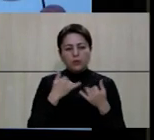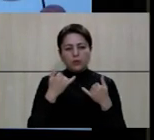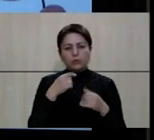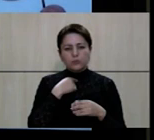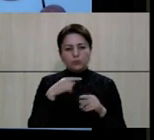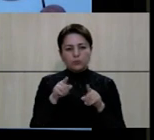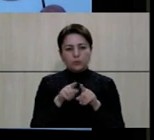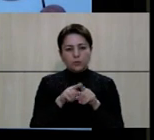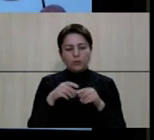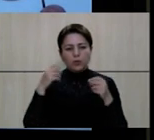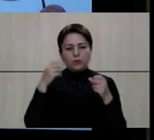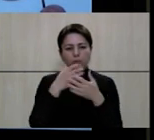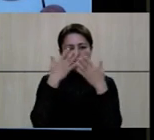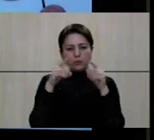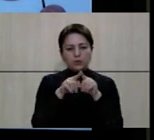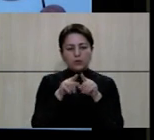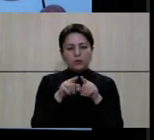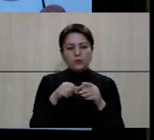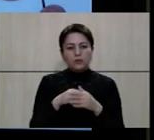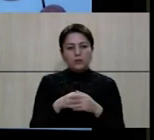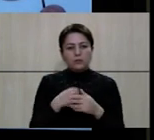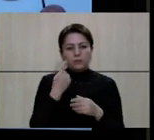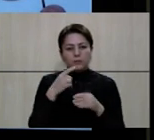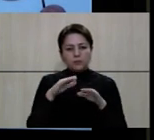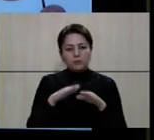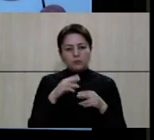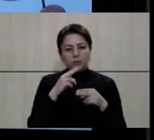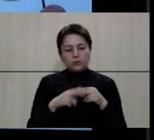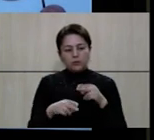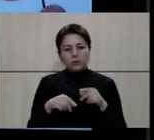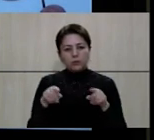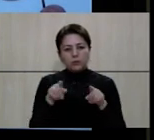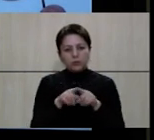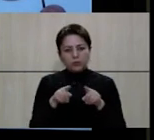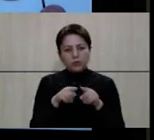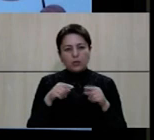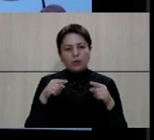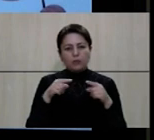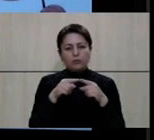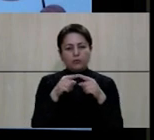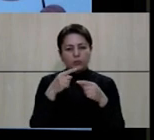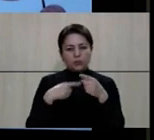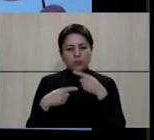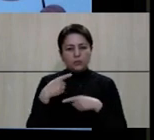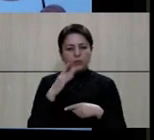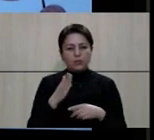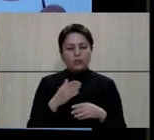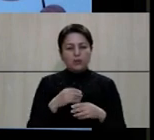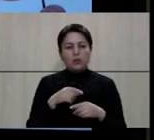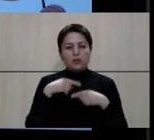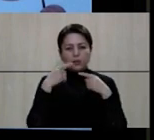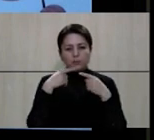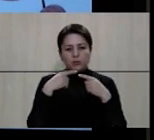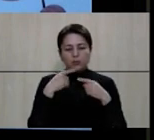tovush ham xuddi yorug'likdek bir muhitga tushganda xuddi shunday burchak ostida qaytar ekan. Demak,